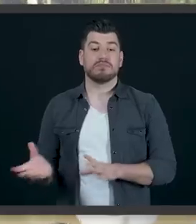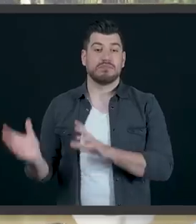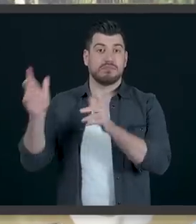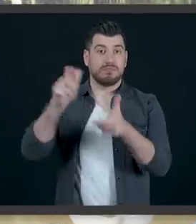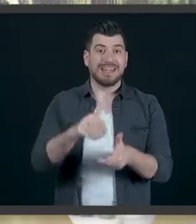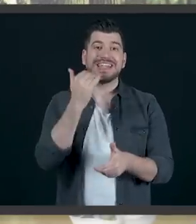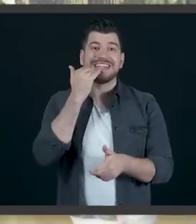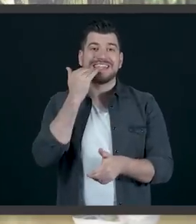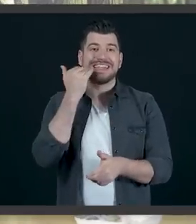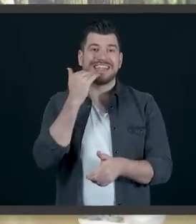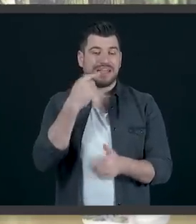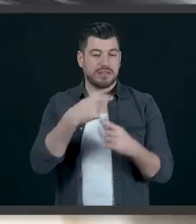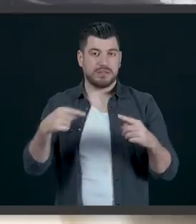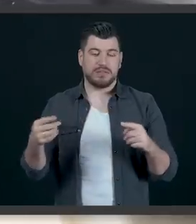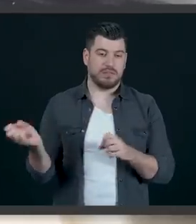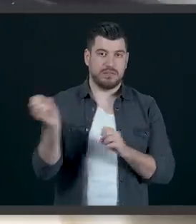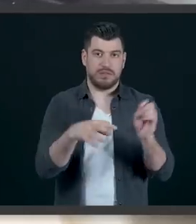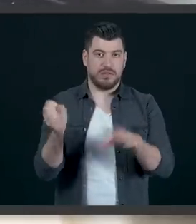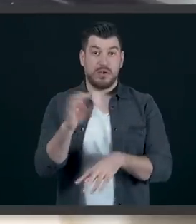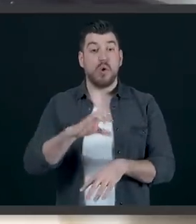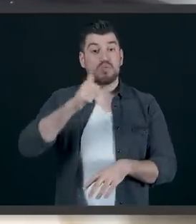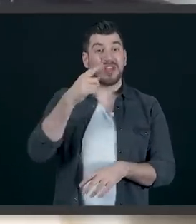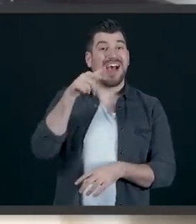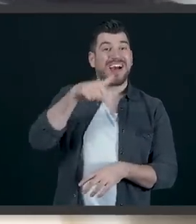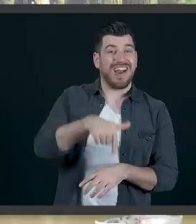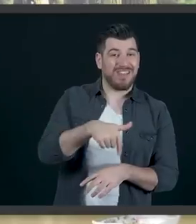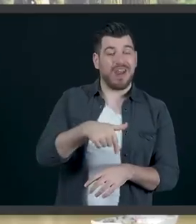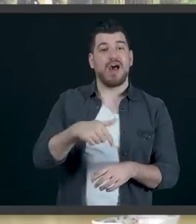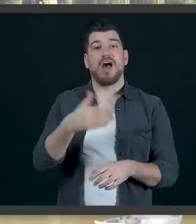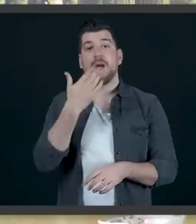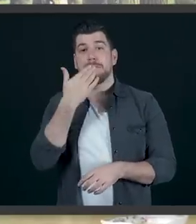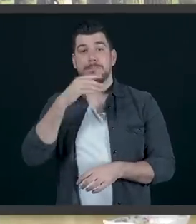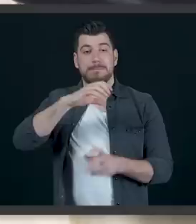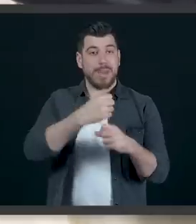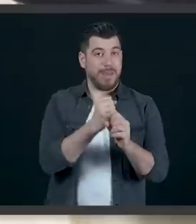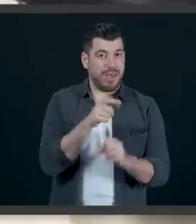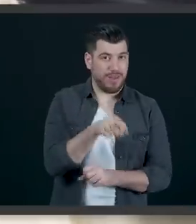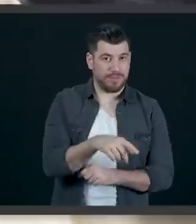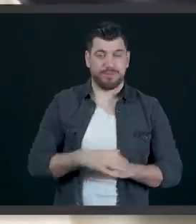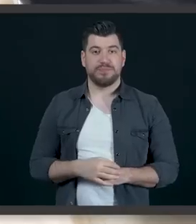Ρίχνουμε μέσα όλα τα τυριά. Ρίχνω πρώτα τη γραβιέρα, το πιπέρι.